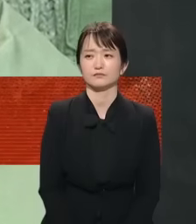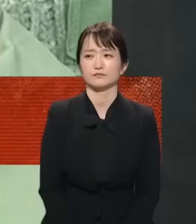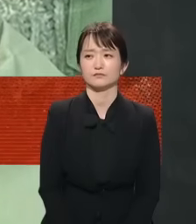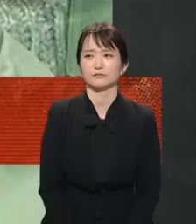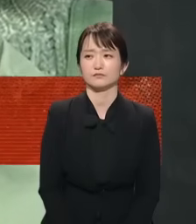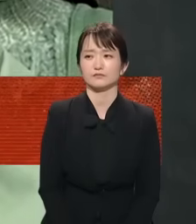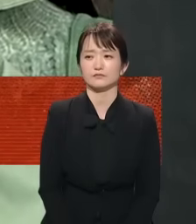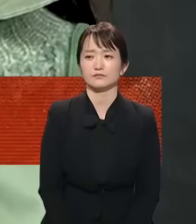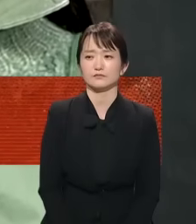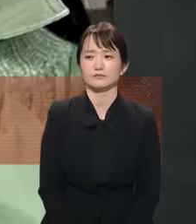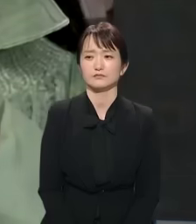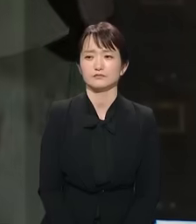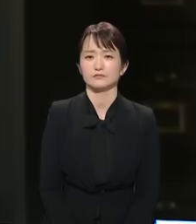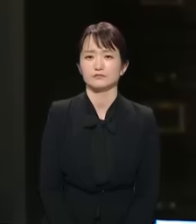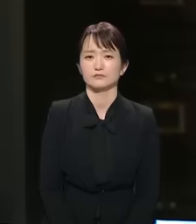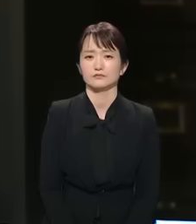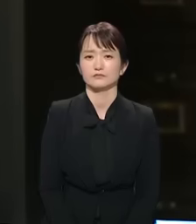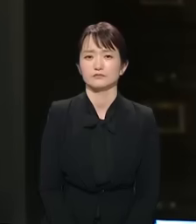상황입니다.